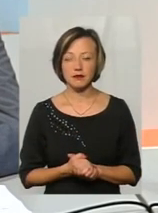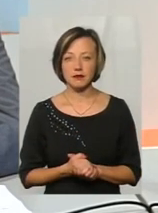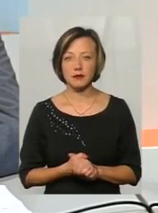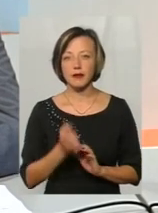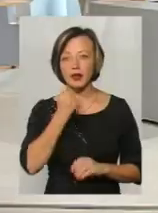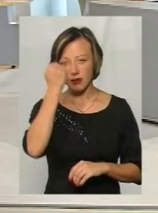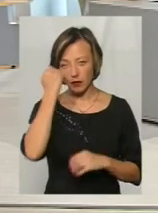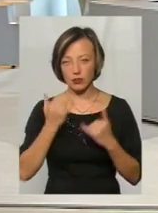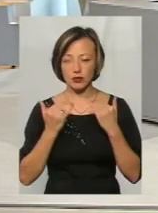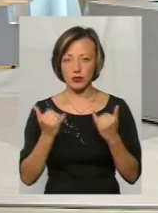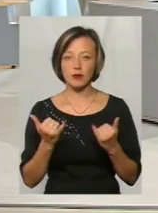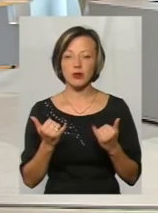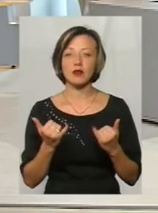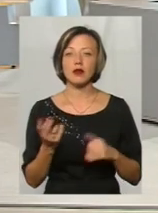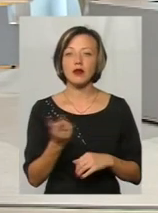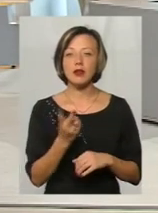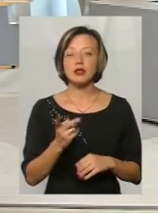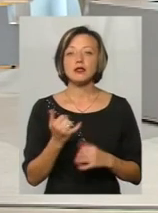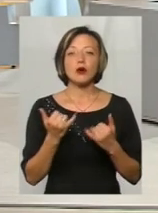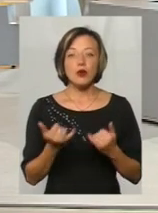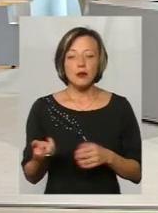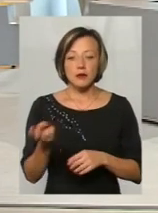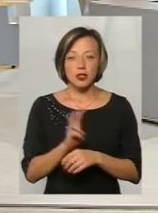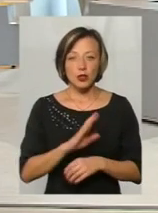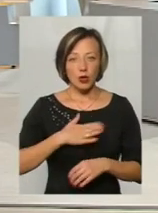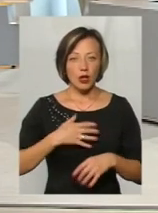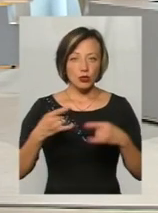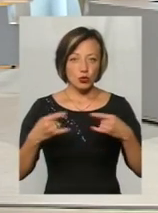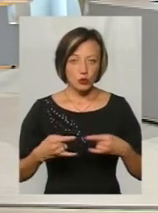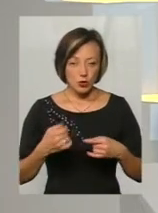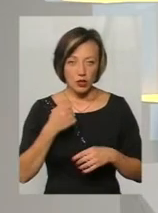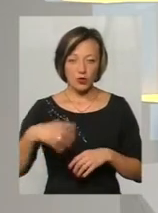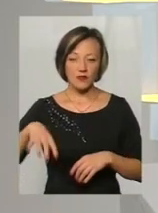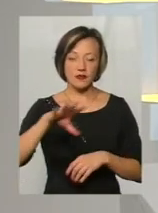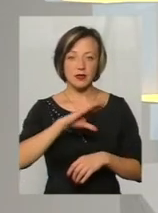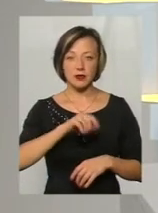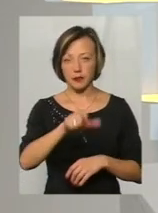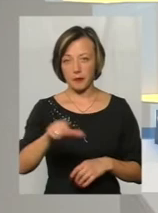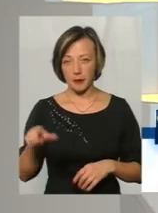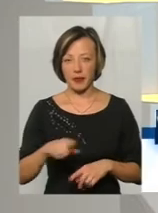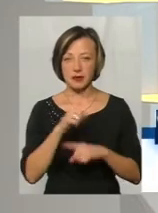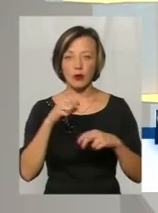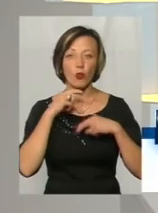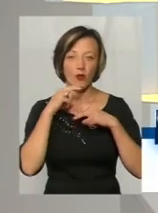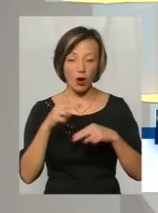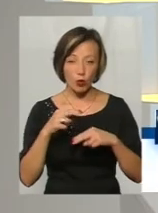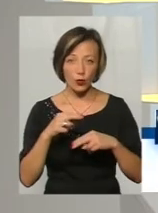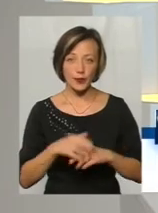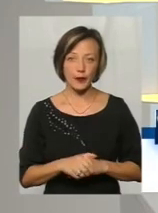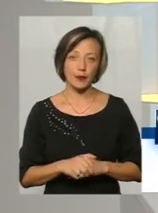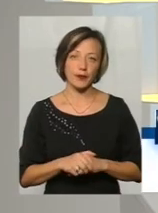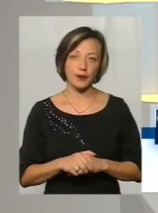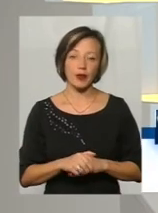Дякую, пане Кирил. Дякую, пане Олег, за те, що сьогодні прийшли до нашої студії. Дякую усім телеглядачам за увагу.